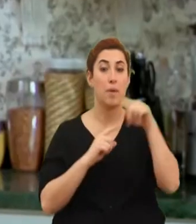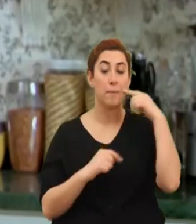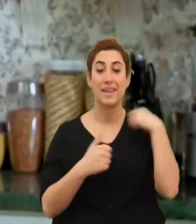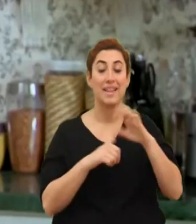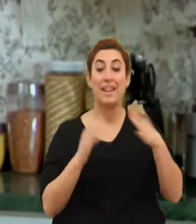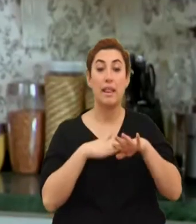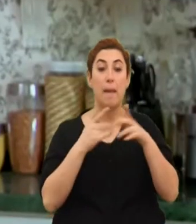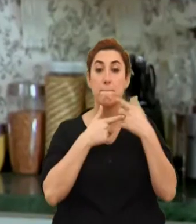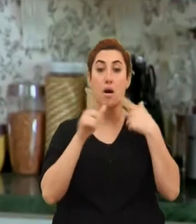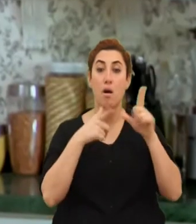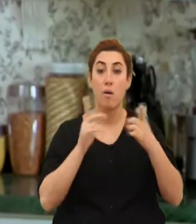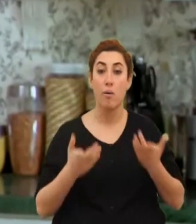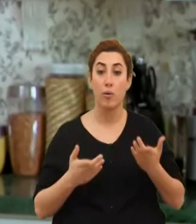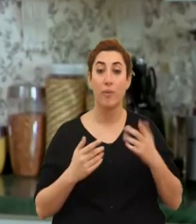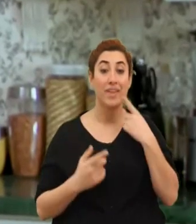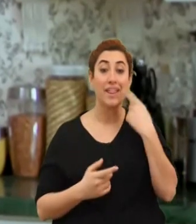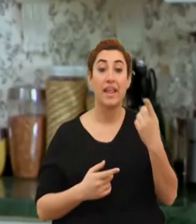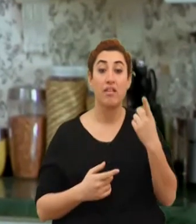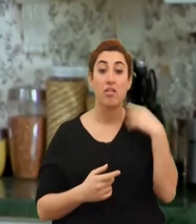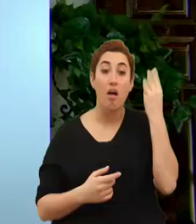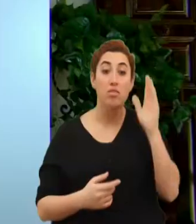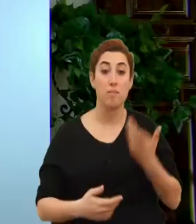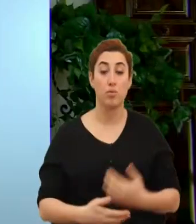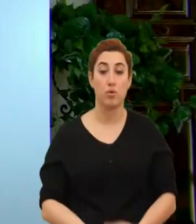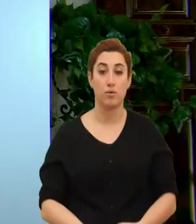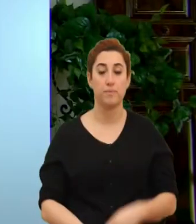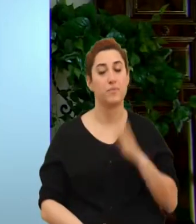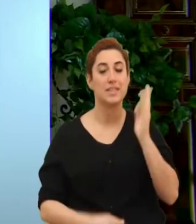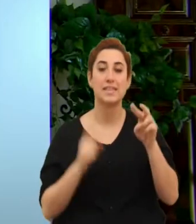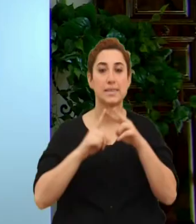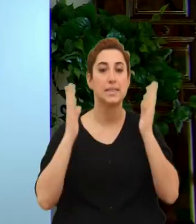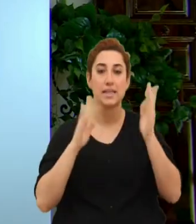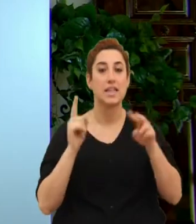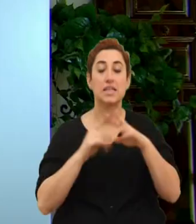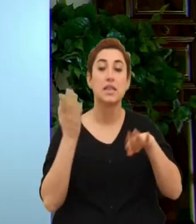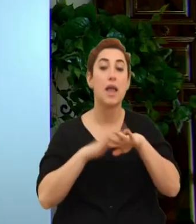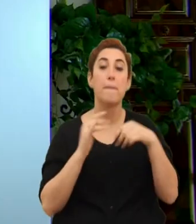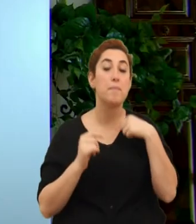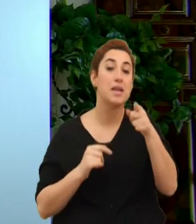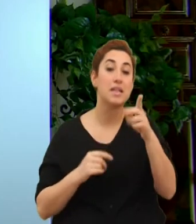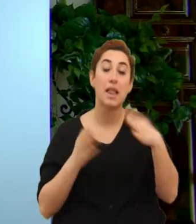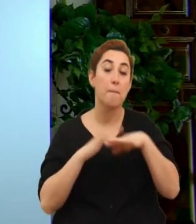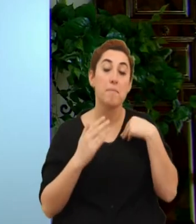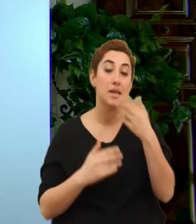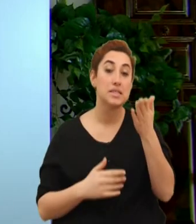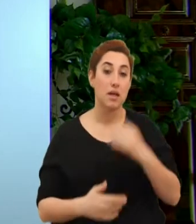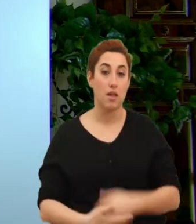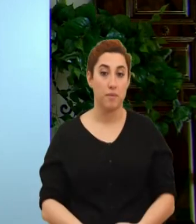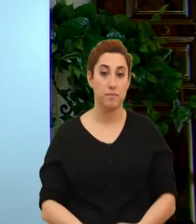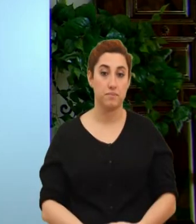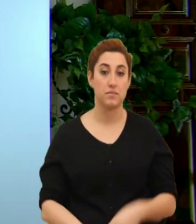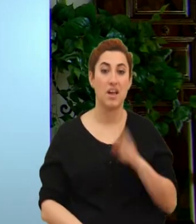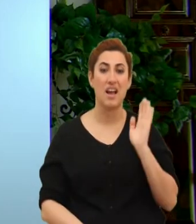Kemal Bey yine neye bağırıyor ya? Ne dediği de anlaşılmıyor. Ulan Nazlı, ulan Nazlı ne diyeyim ben sana? Ne diyeyim ben?